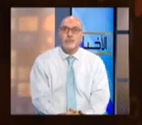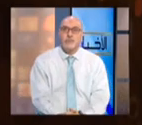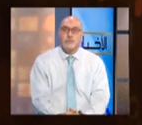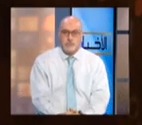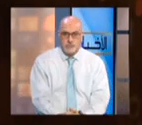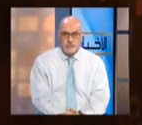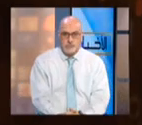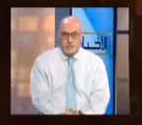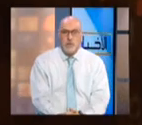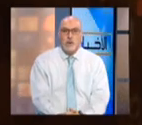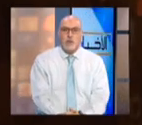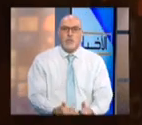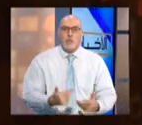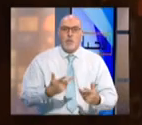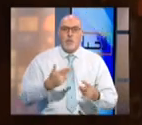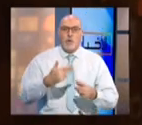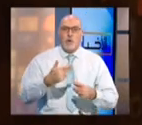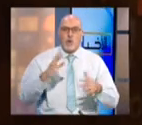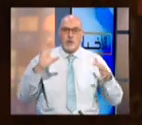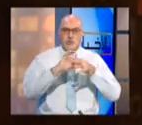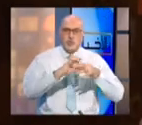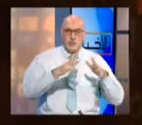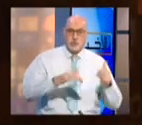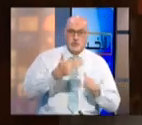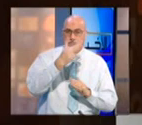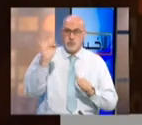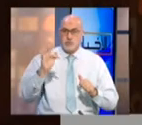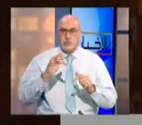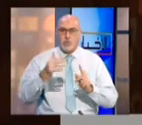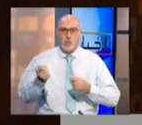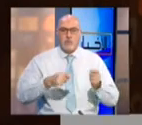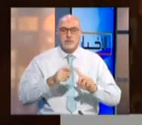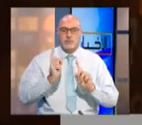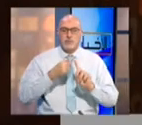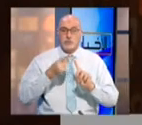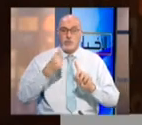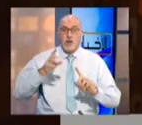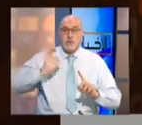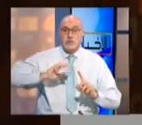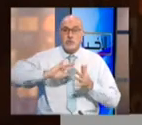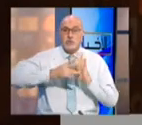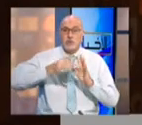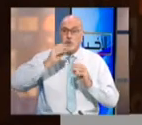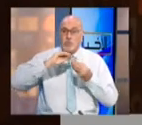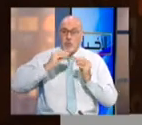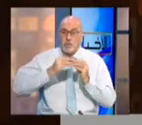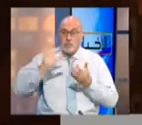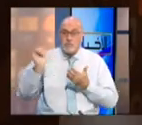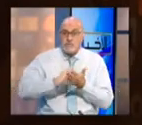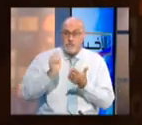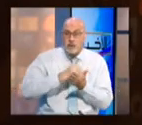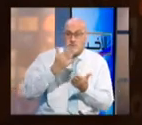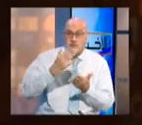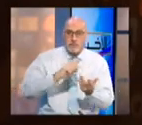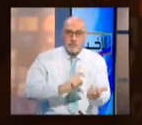ألفت النظر وأنوه في قضية العلاقات بين البلدين، ونحن نعمل على حل كل المسائل بما فيها مسألة الذاكرة